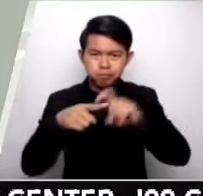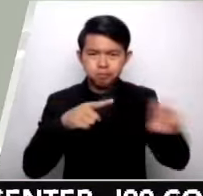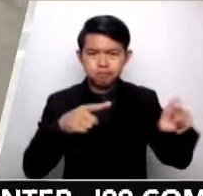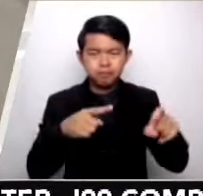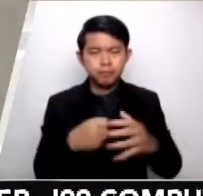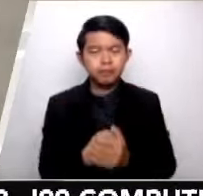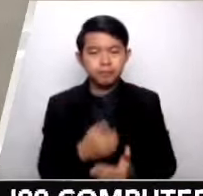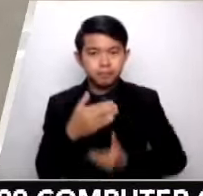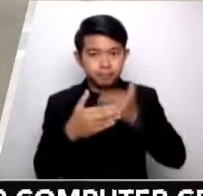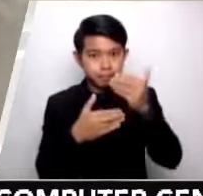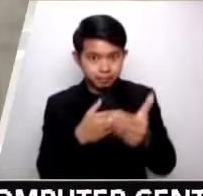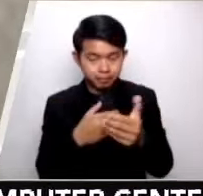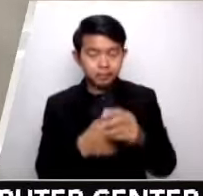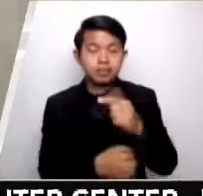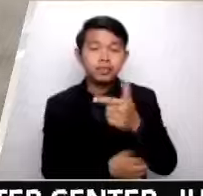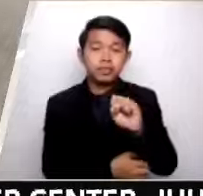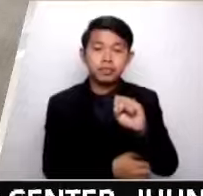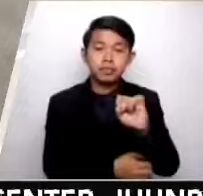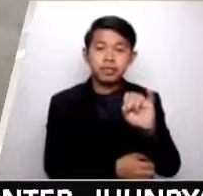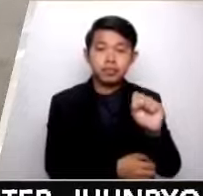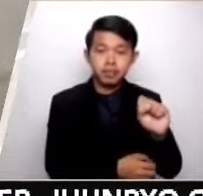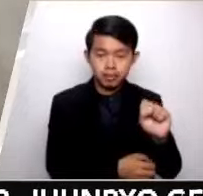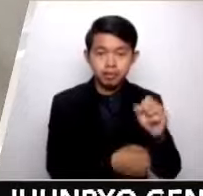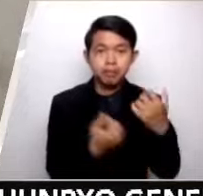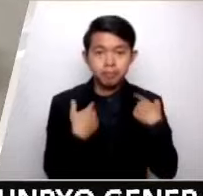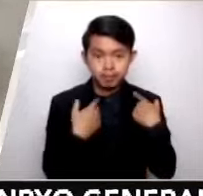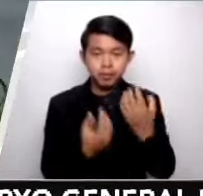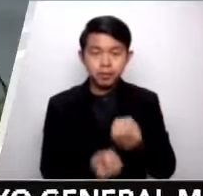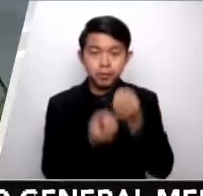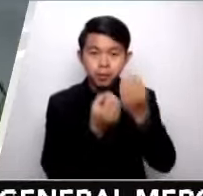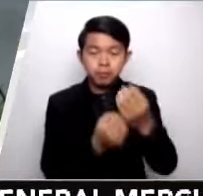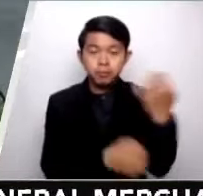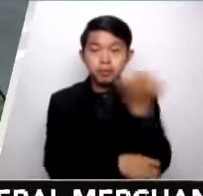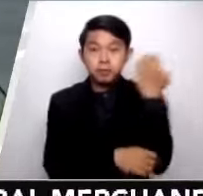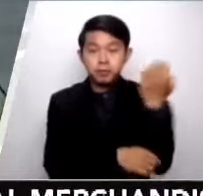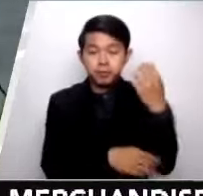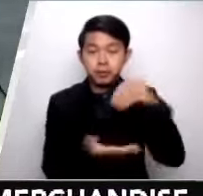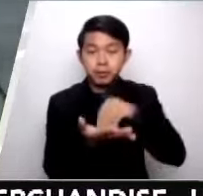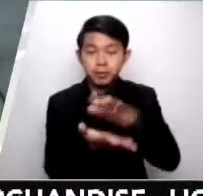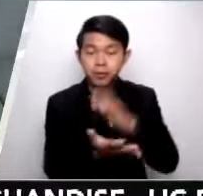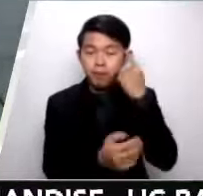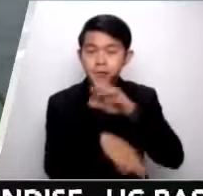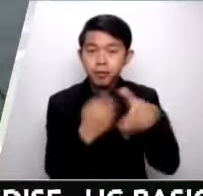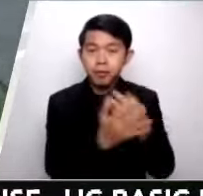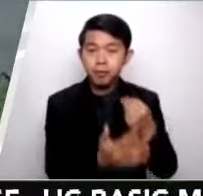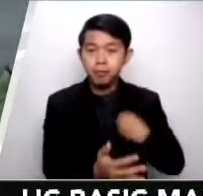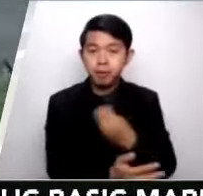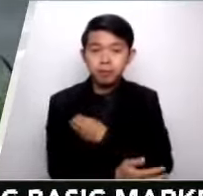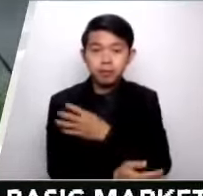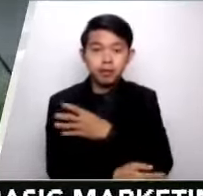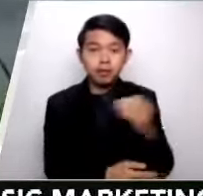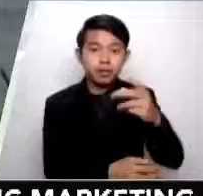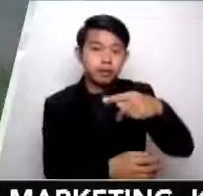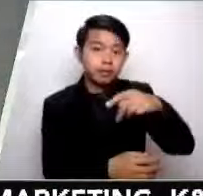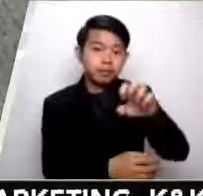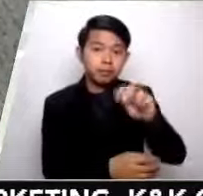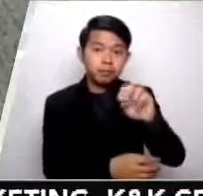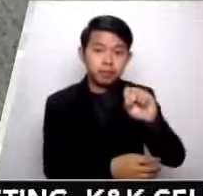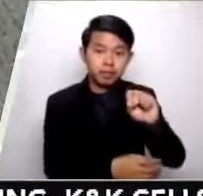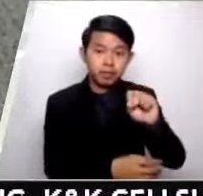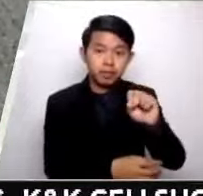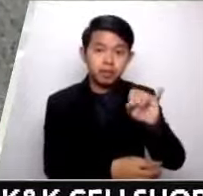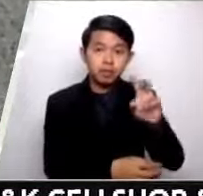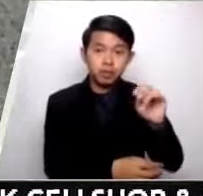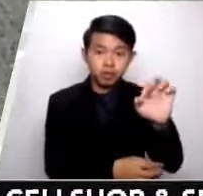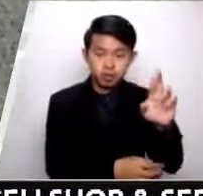GSIS, may alok na emergency loan para sa mga miyembro at pensioners na nasa state of calamity areas. May